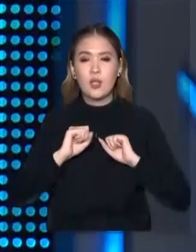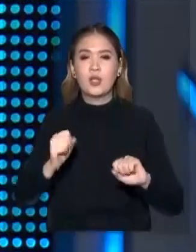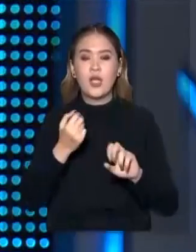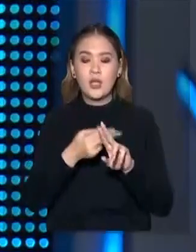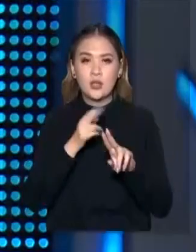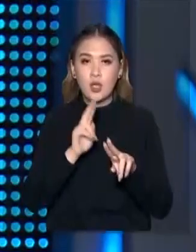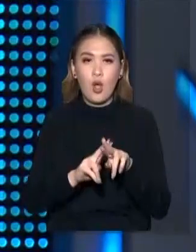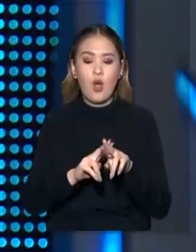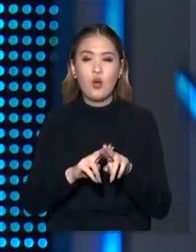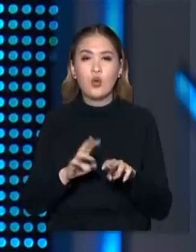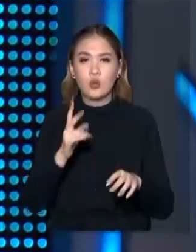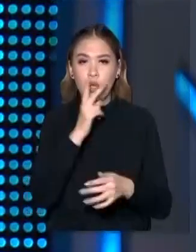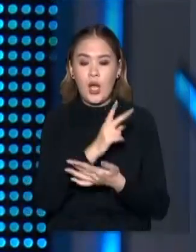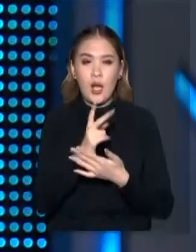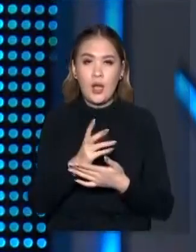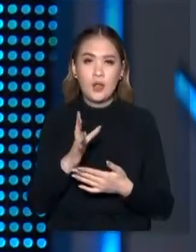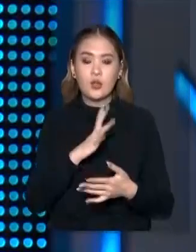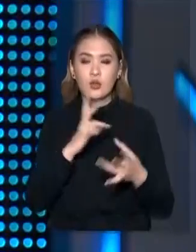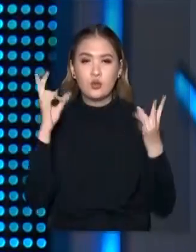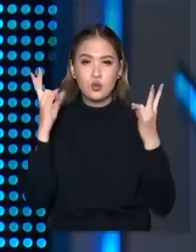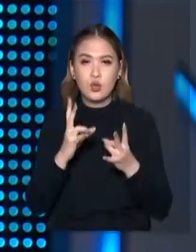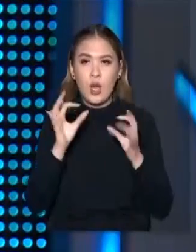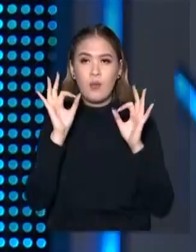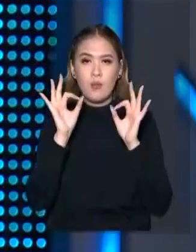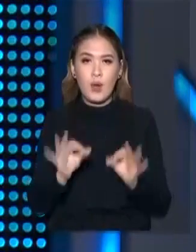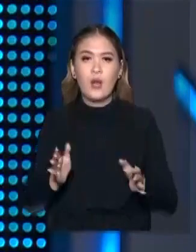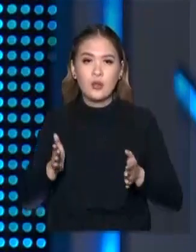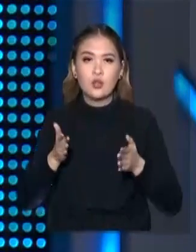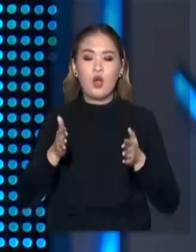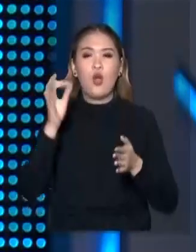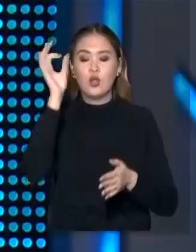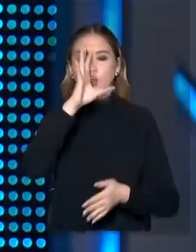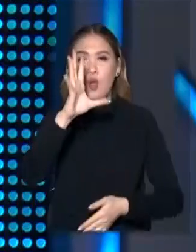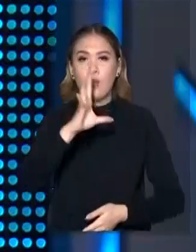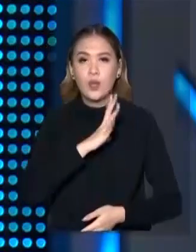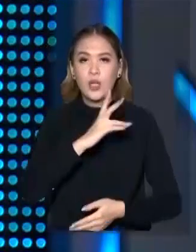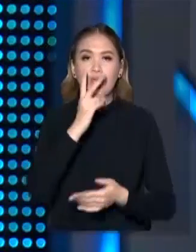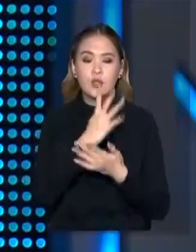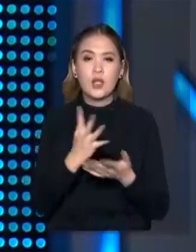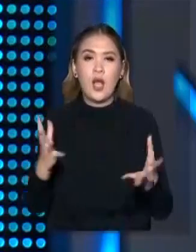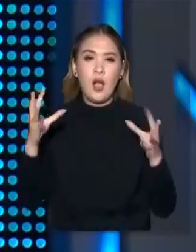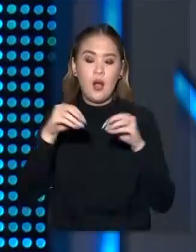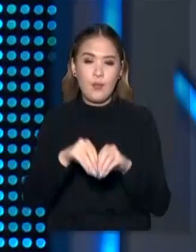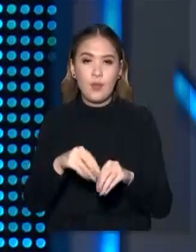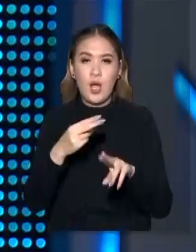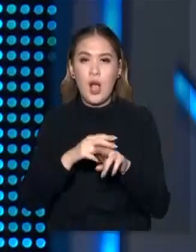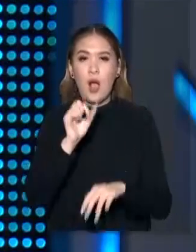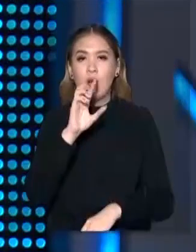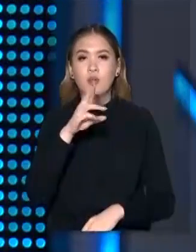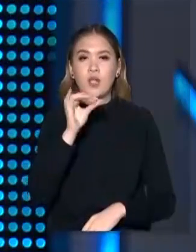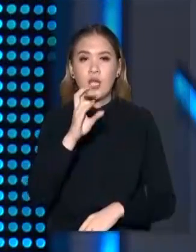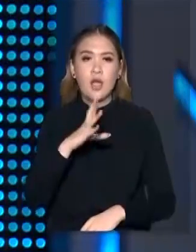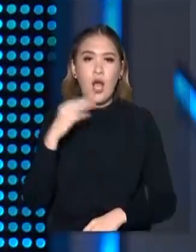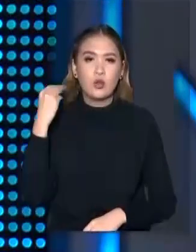үшін көшбасшылық қасиетті дұрыс бағытта дамытып, ұлттық құндылықпен ұйыстыру керек. Еске салсам, Қарақат Әбден